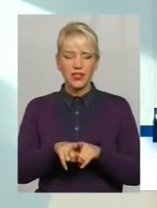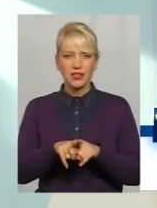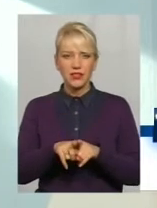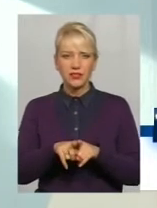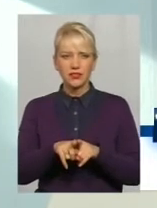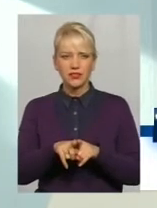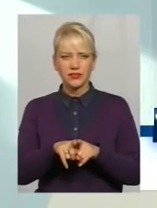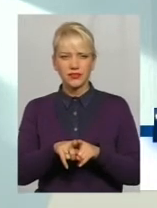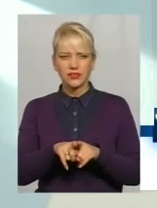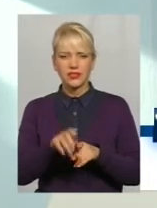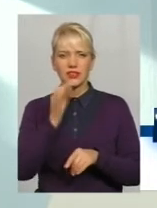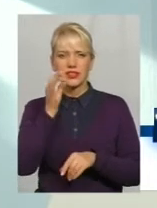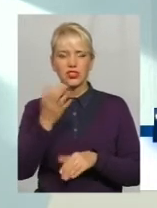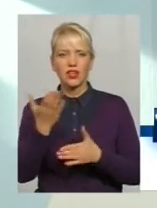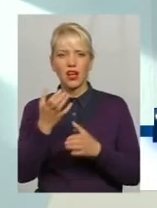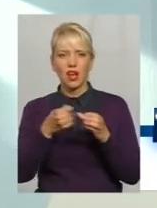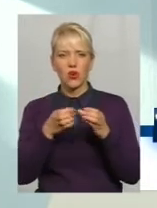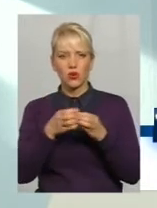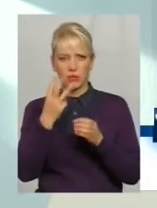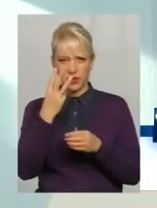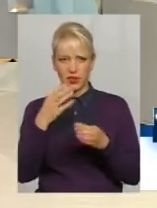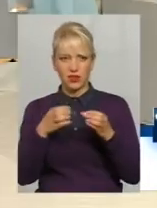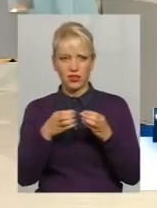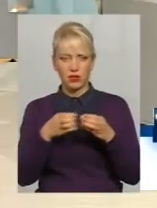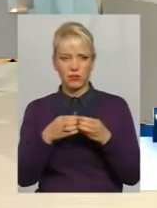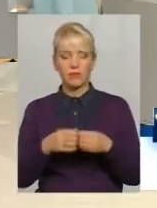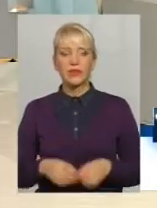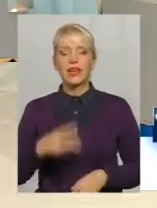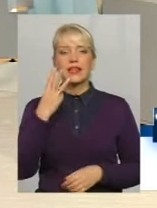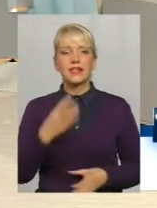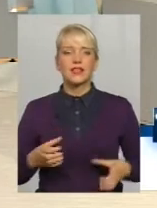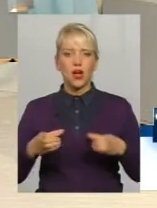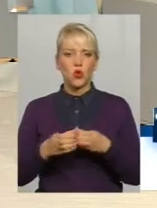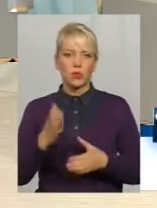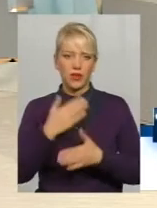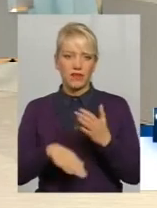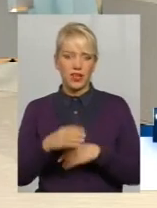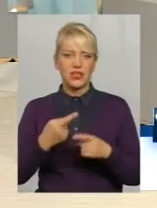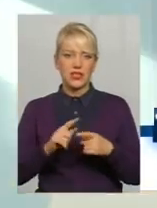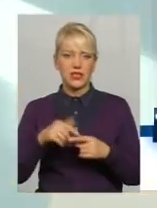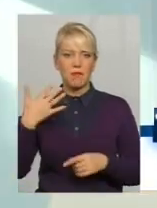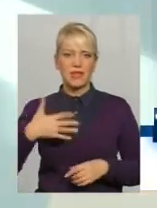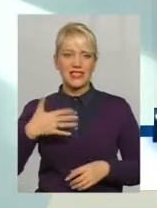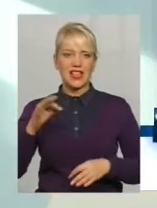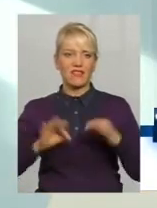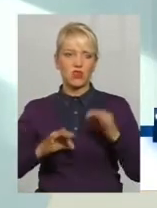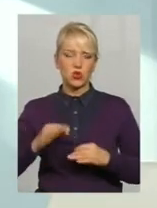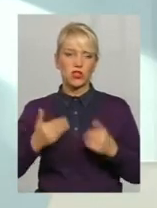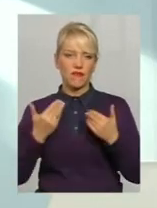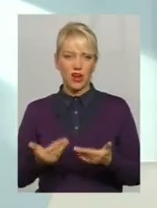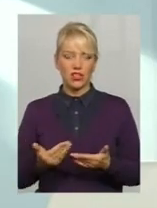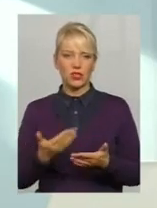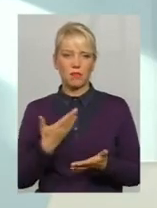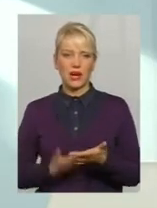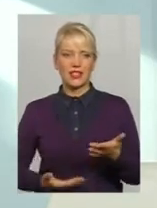було. Скажіть, яка група інвалідності? Третя. Тому що таке третя. Третя група інвалідності – це 50% вашої,